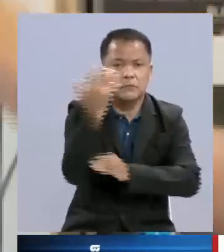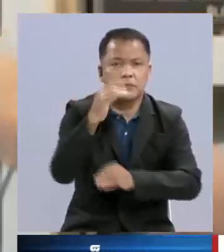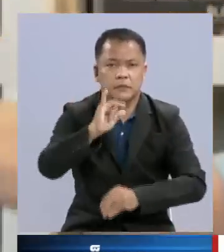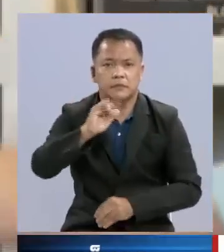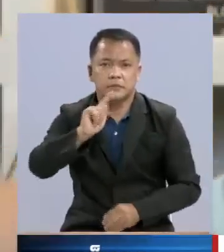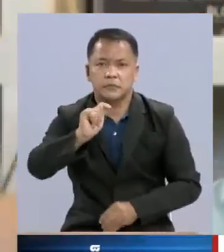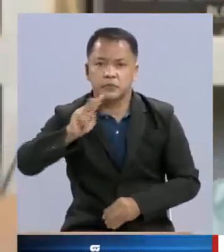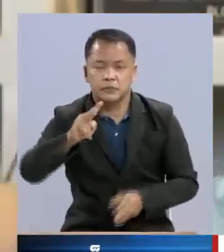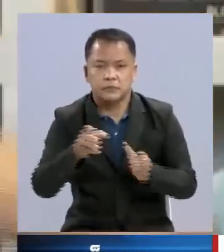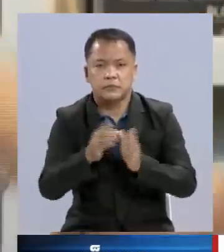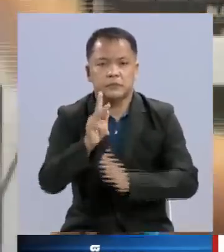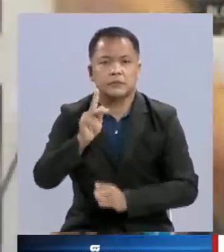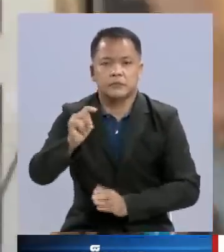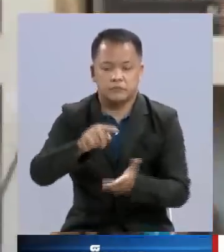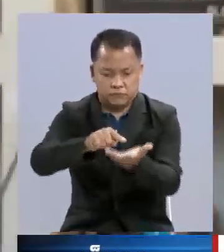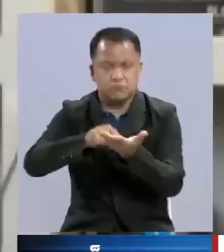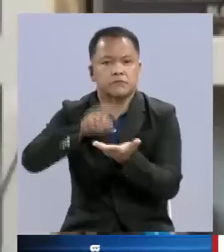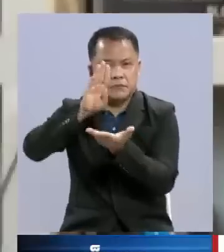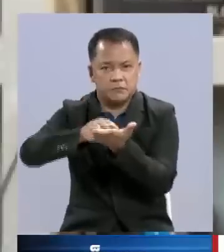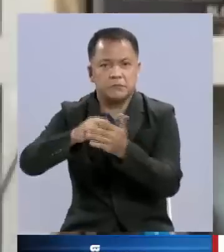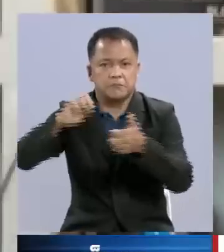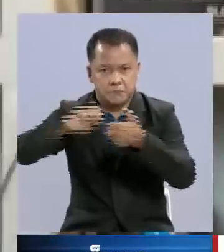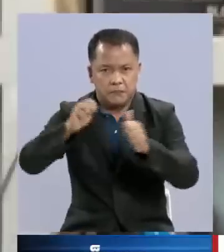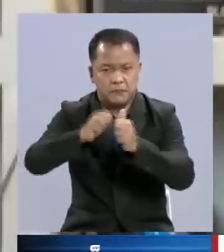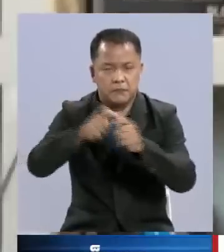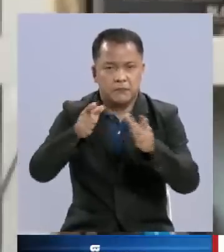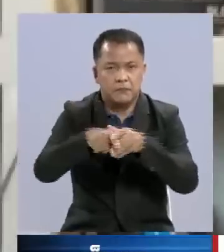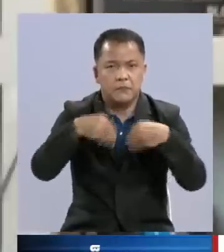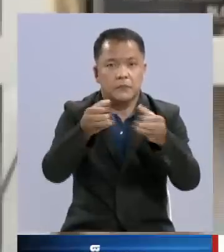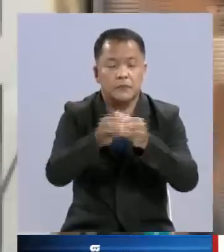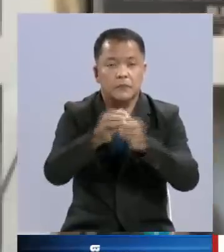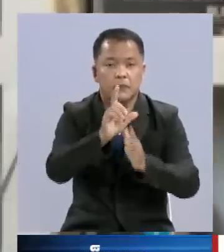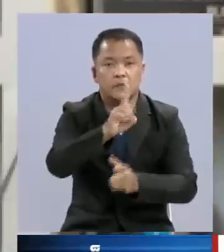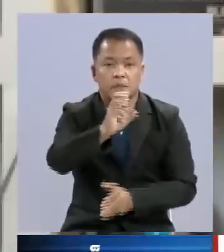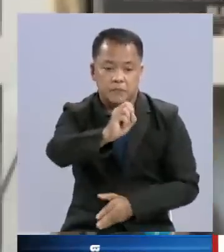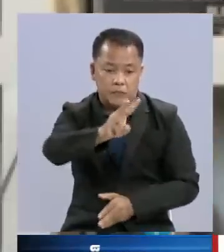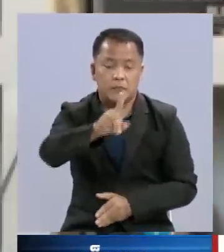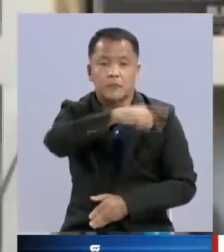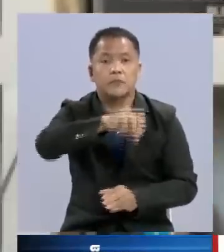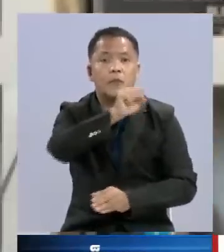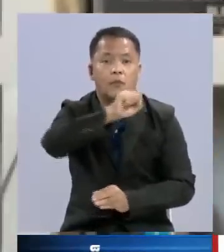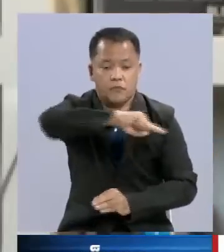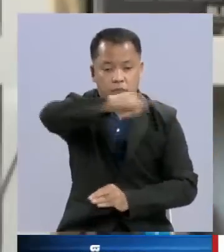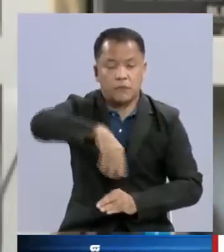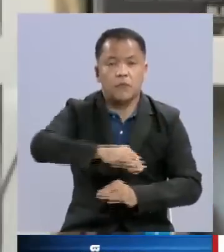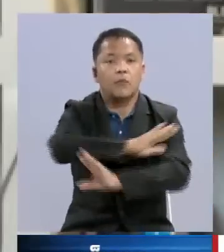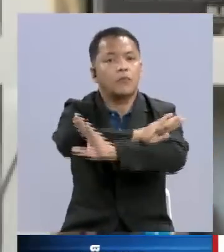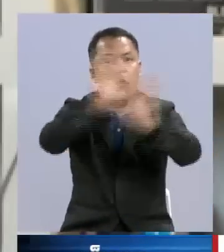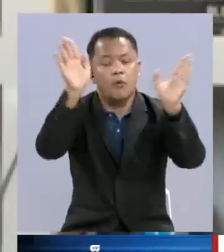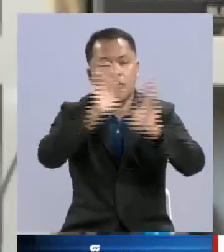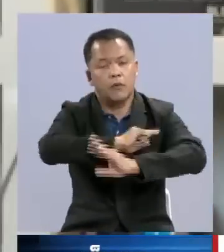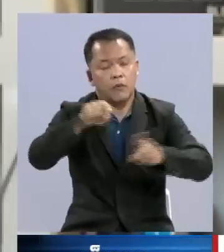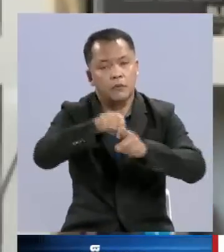วีในมือกกต.ให้ลุ้นด้วยจะเดือดร้อนถึงขั้นทำให้152ว่าที่ส.ส.ต้องโมฆะหรือ